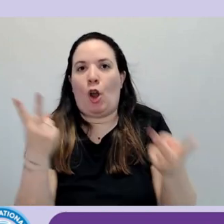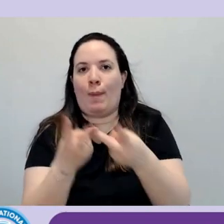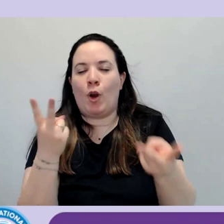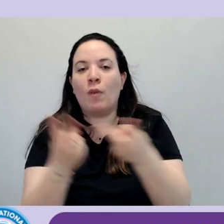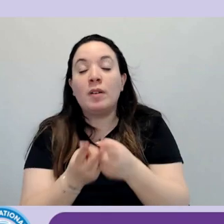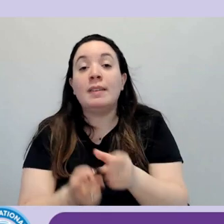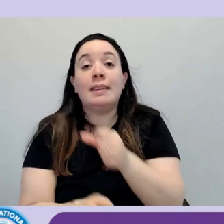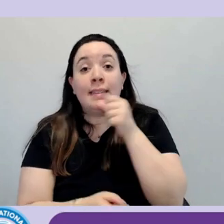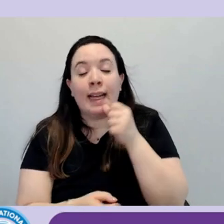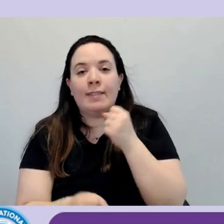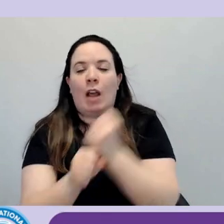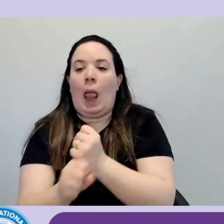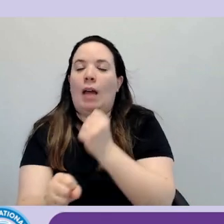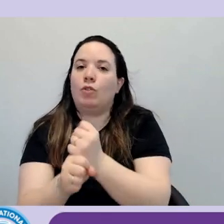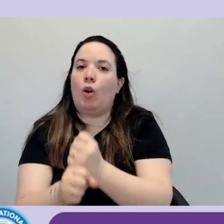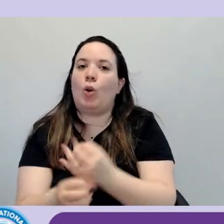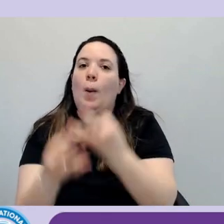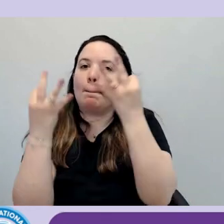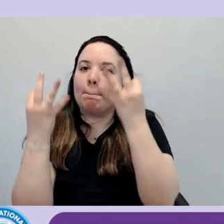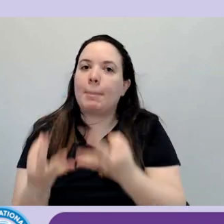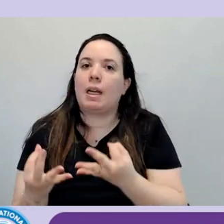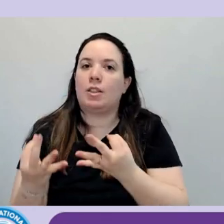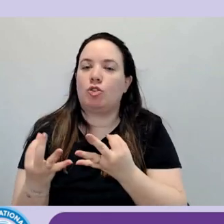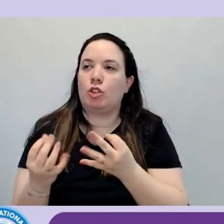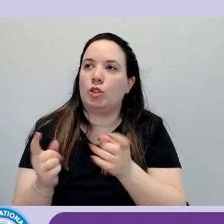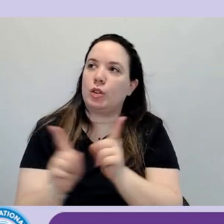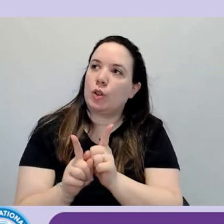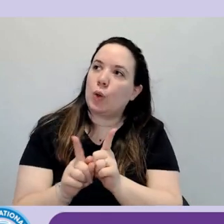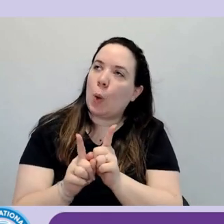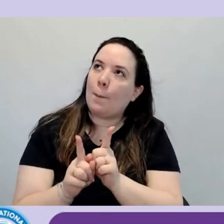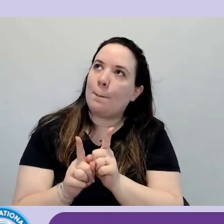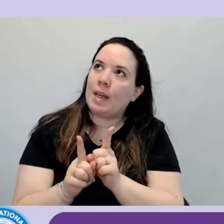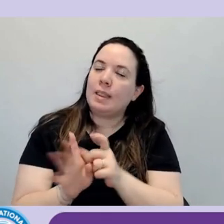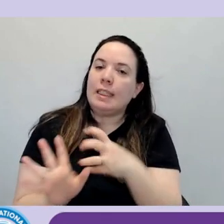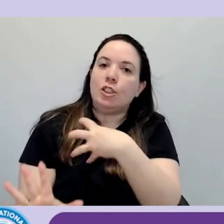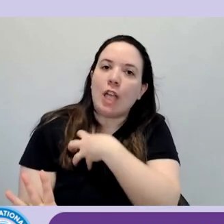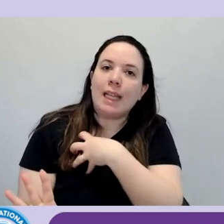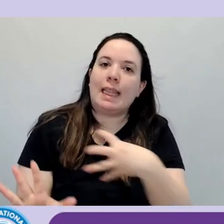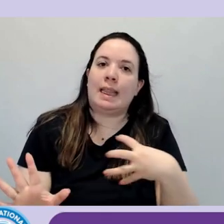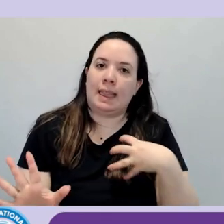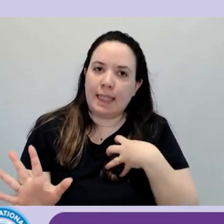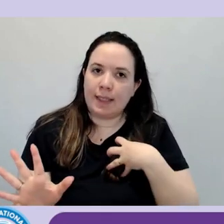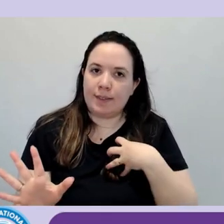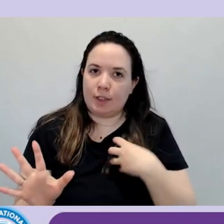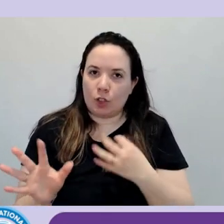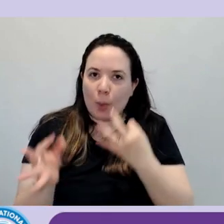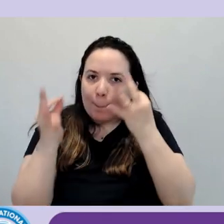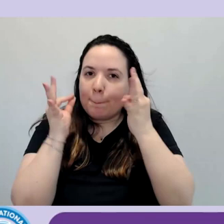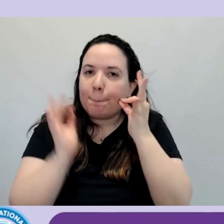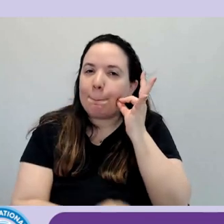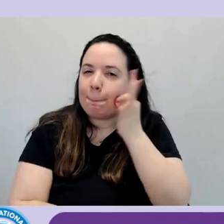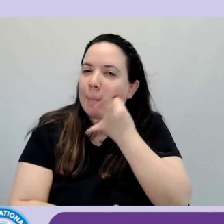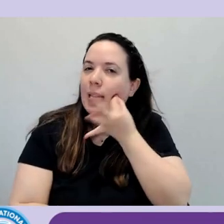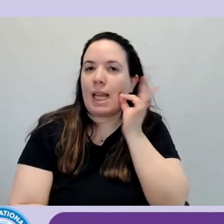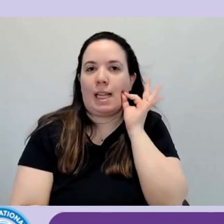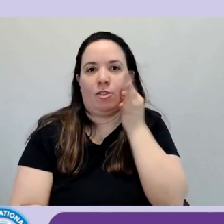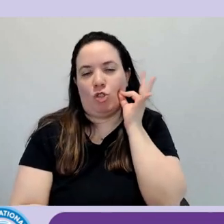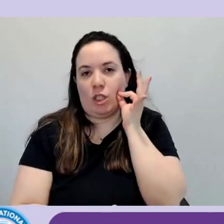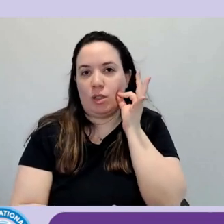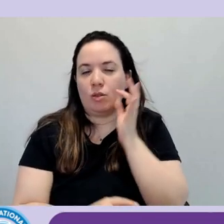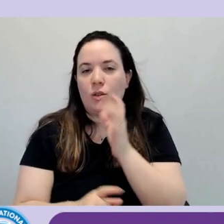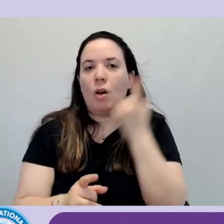lavoro in qualche modo scientificamente il più possibile inattaccabile ci vuole un